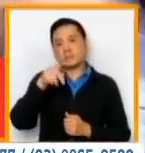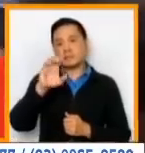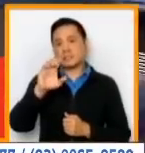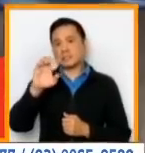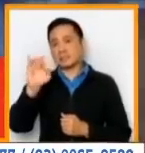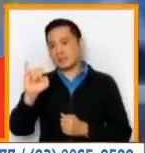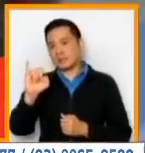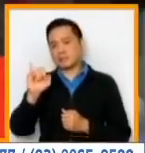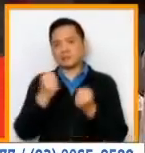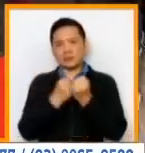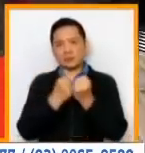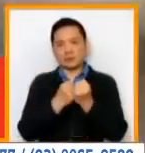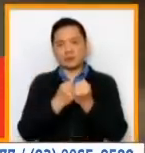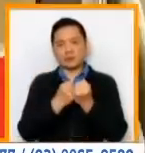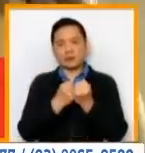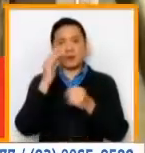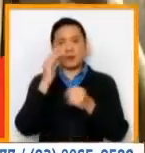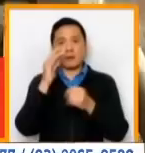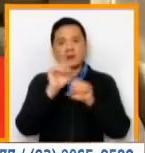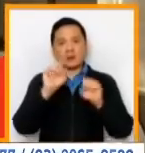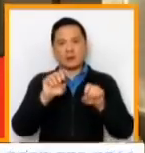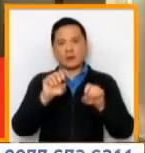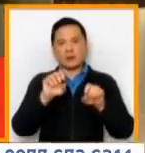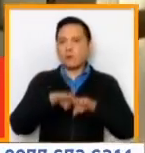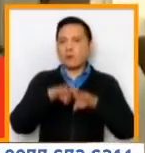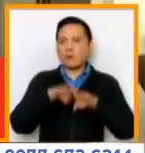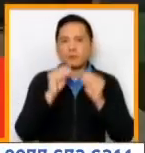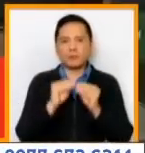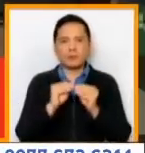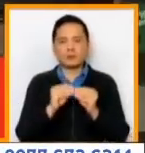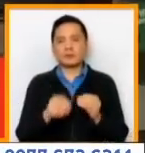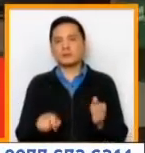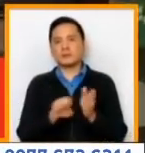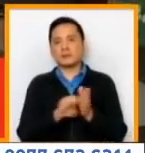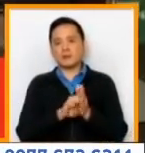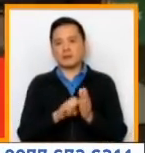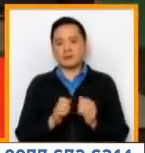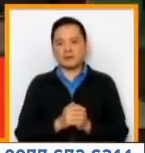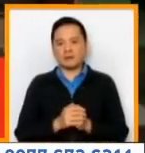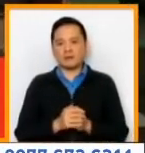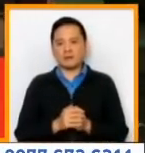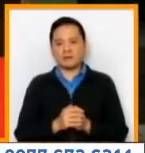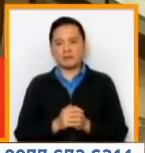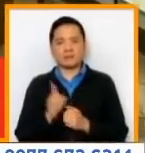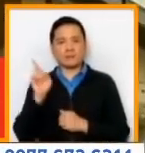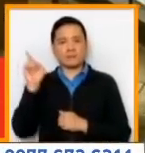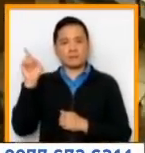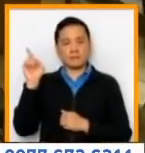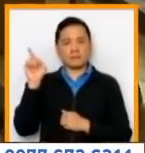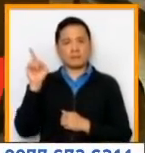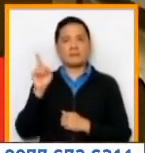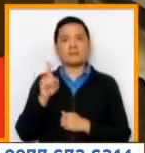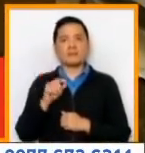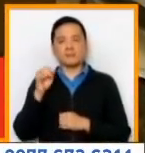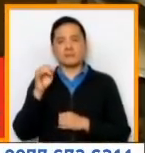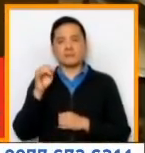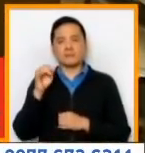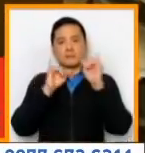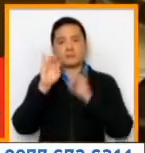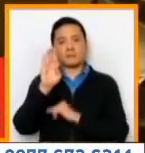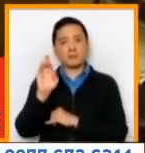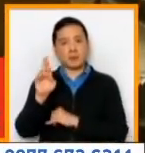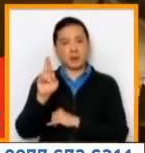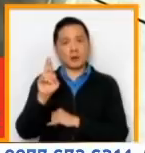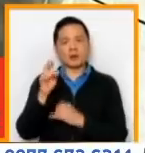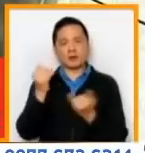mga negosyong makakapag-operate. Gaya ng family karaoke bar na ito sa Quezon City na nililinis na bilang paghahanda sakaling ibaba ang